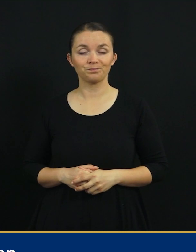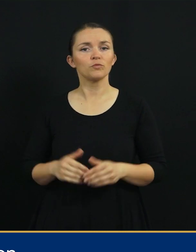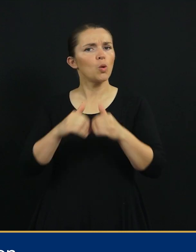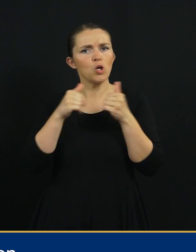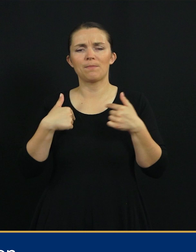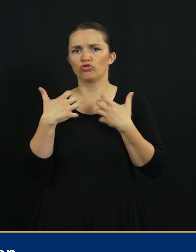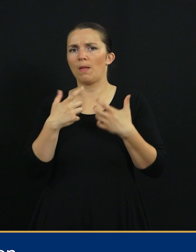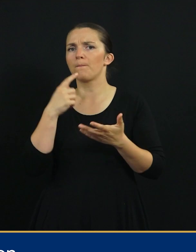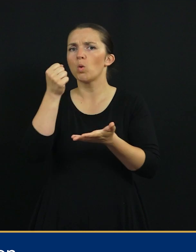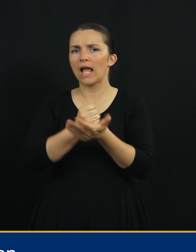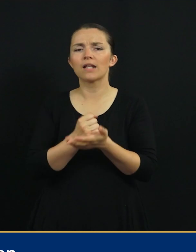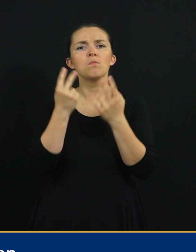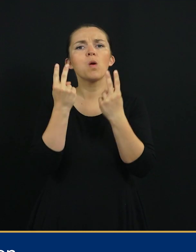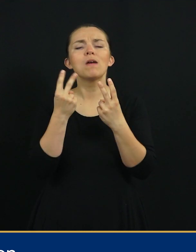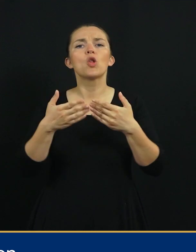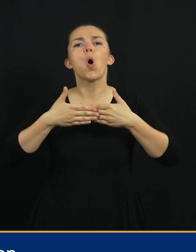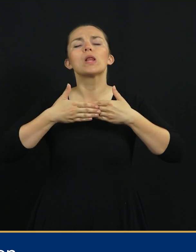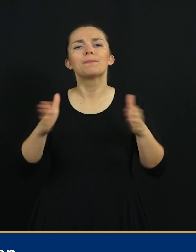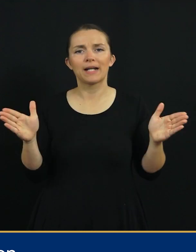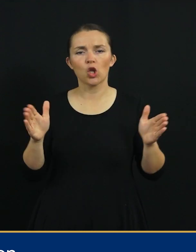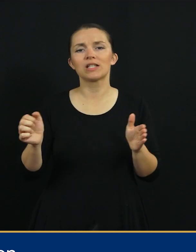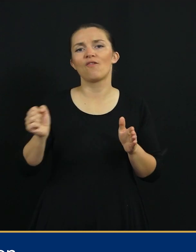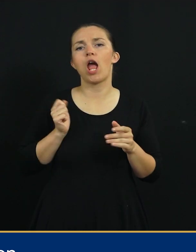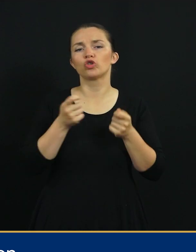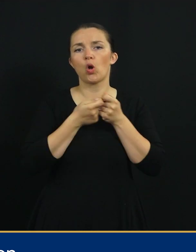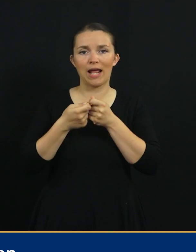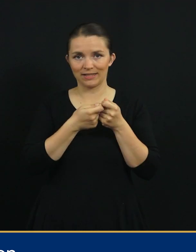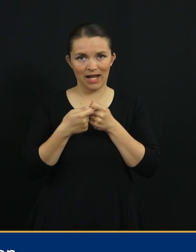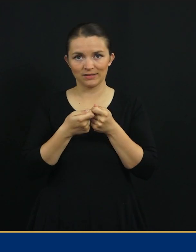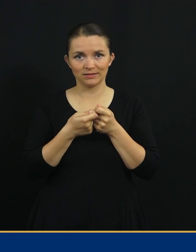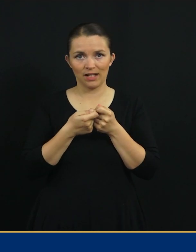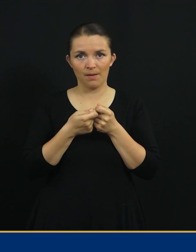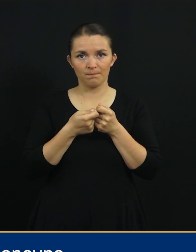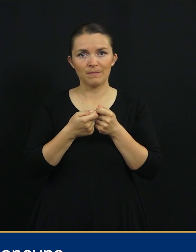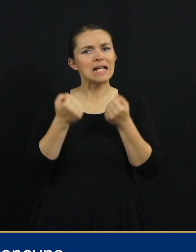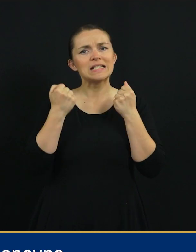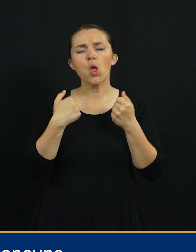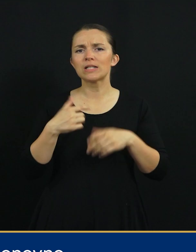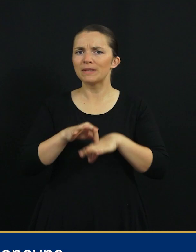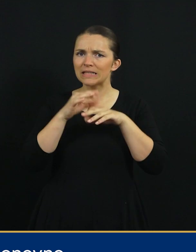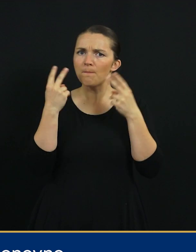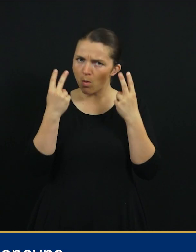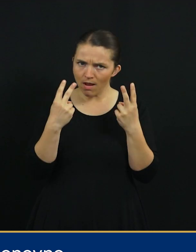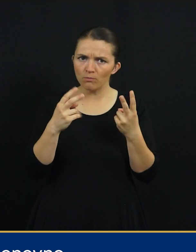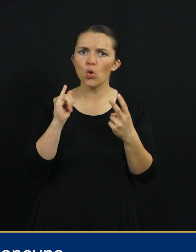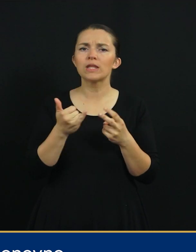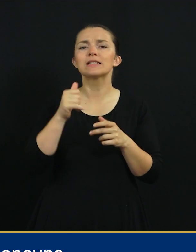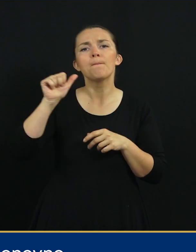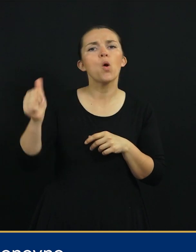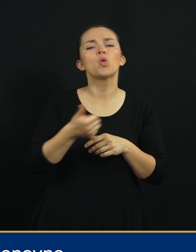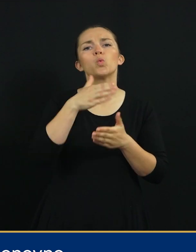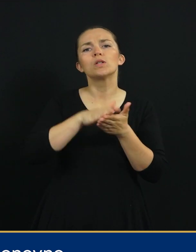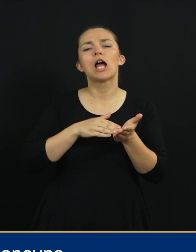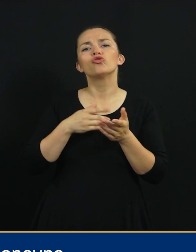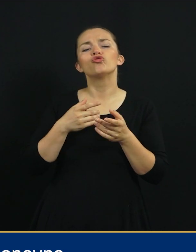Posebej želim poudariti pomen odprtosti vojaške organizacije. Zelo se mi zdi pomembno, da se ponovno